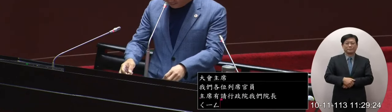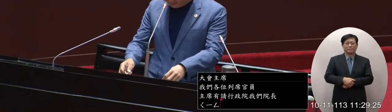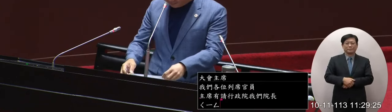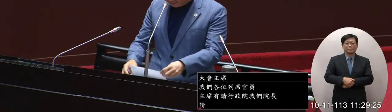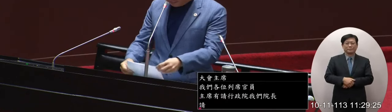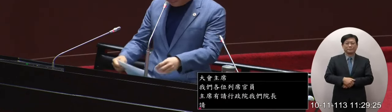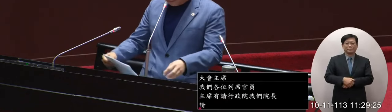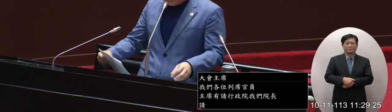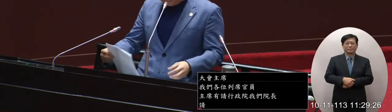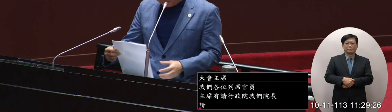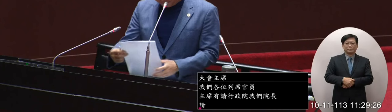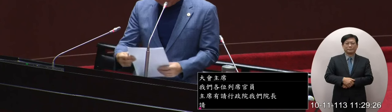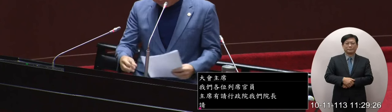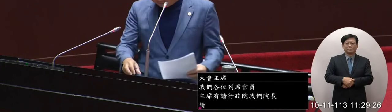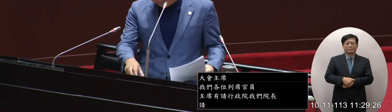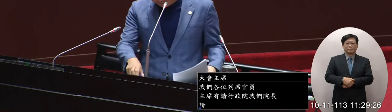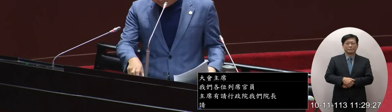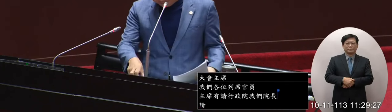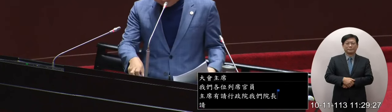立法院，江副院长，大会主席，我们各位列席官员，主席有请行政院，我们卓院长，请卓院长备席。